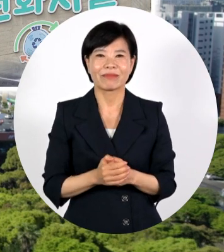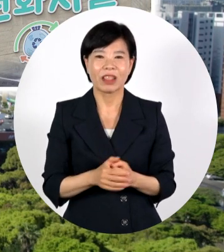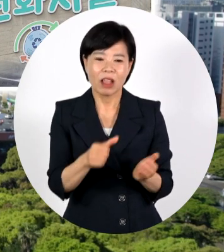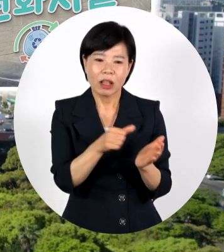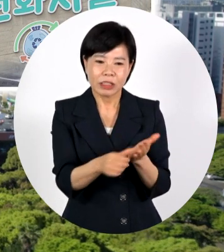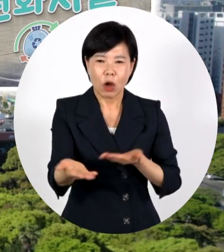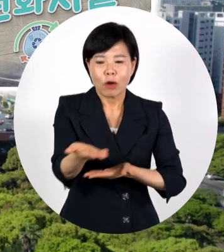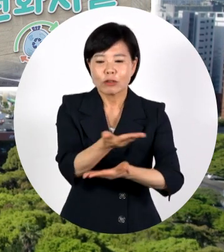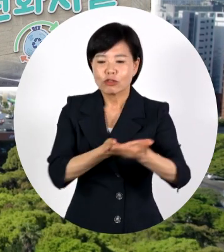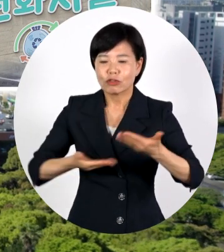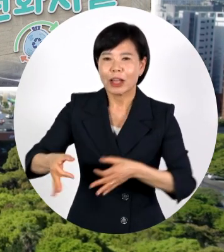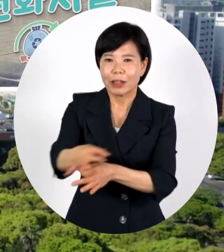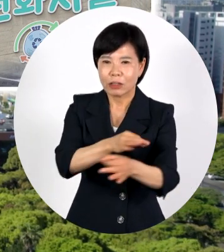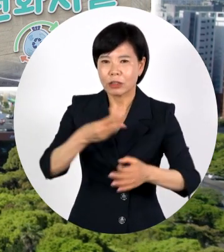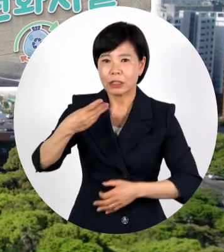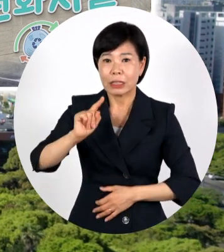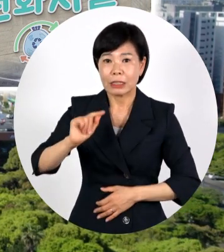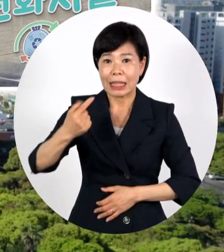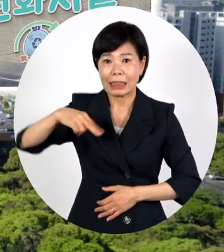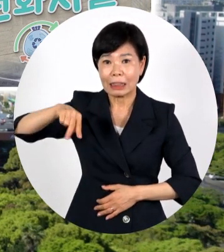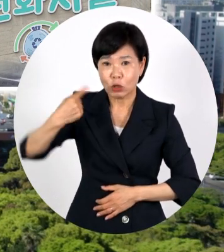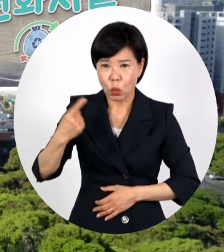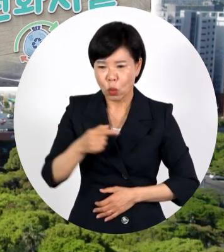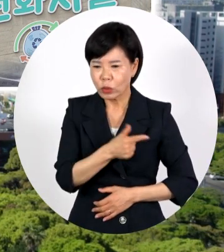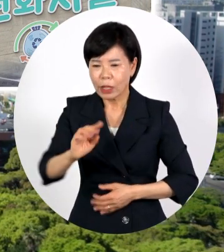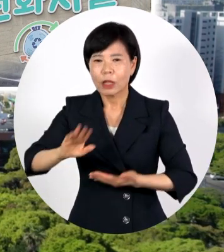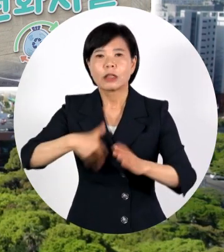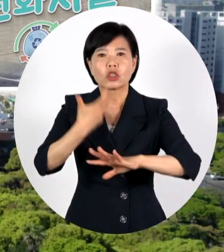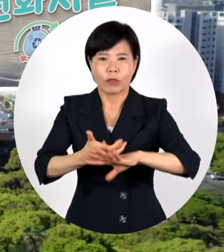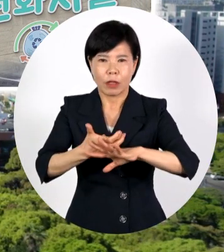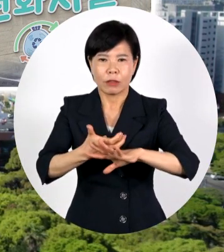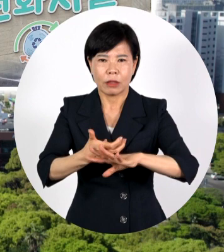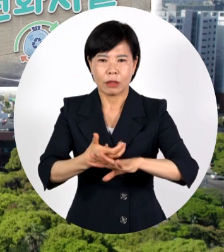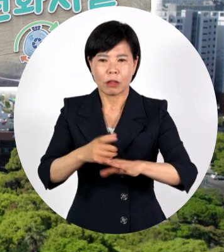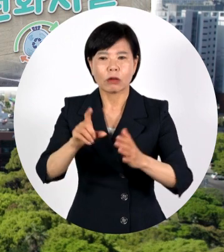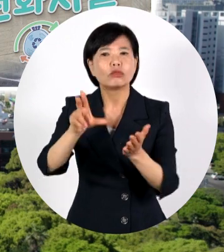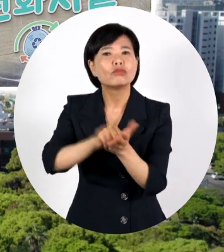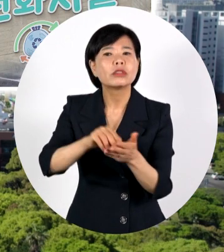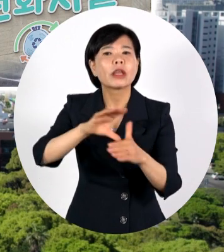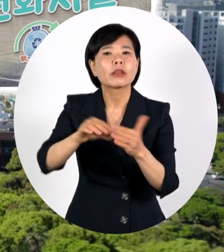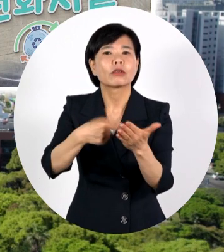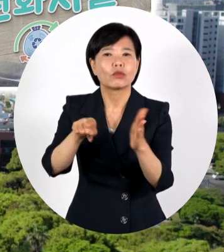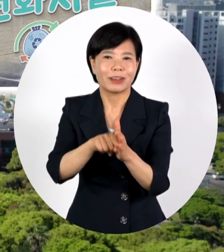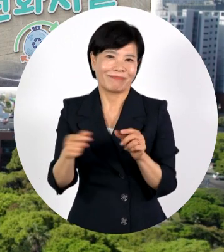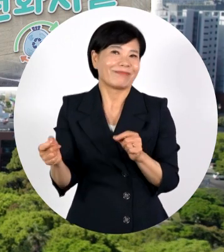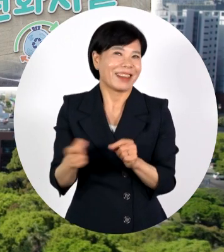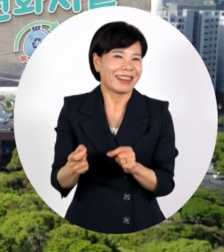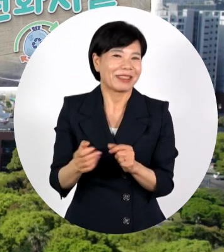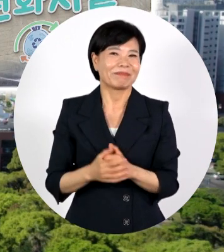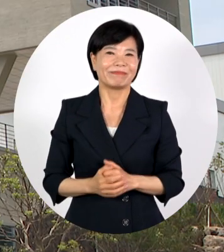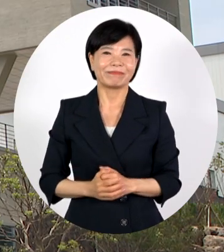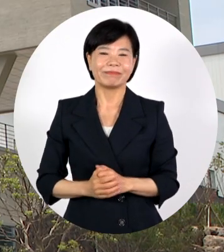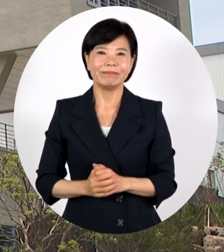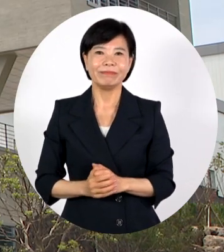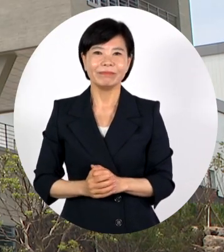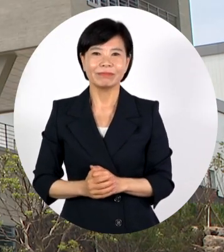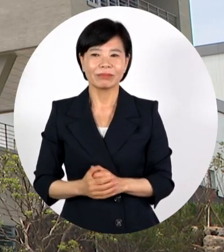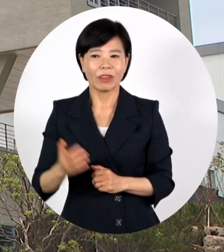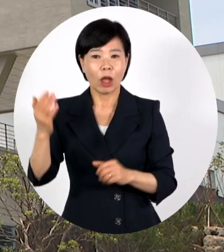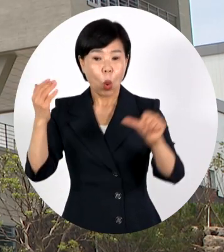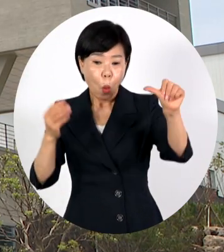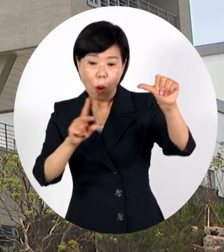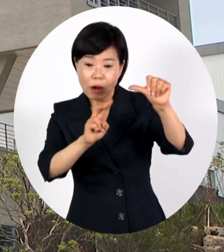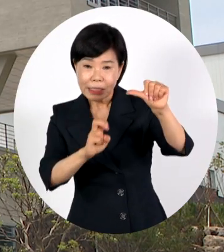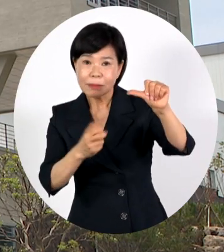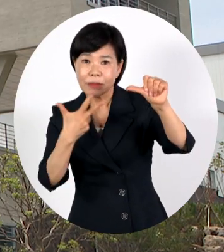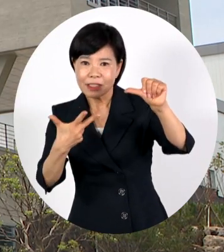제주도가 자원순환 경제, 탄소 중립 사회로의 대전환이라는 시대적 과제 해결에 성큼 다가섰습니다. 지난